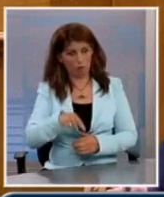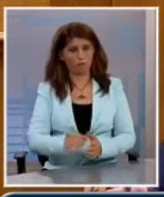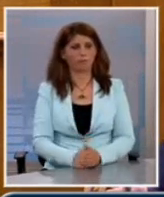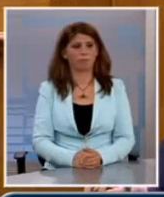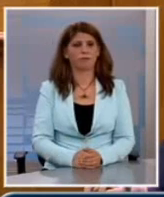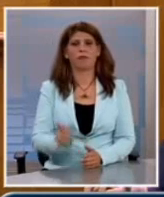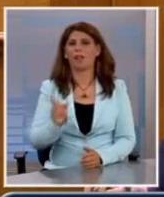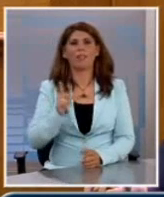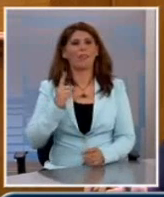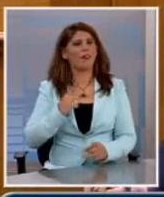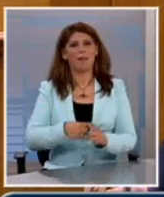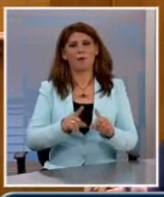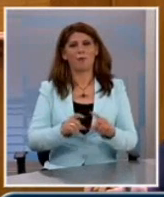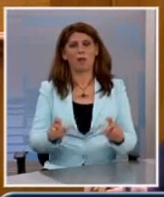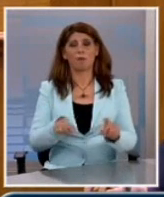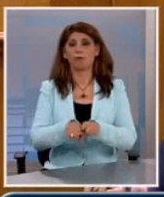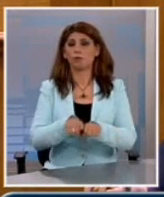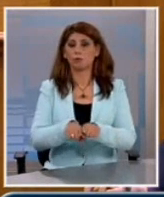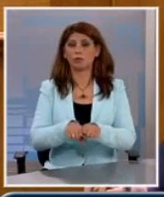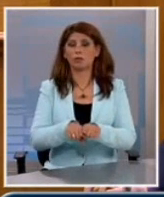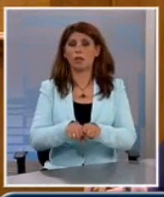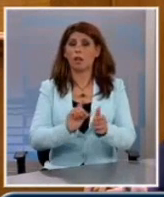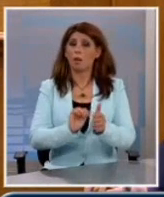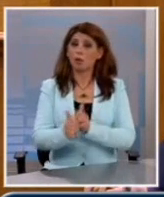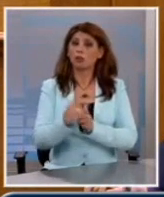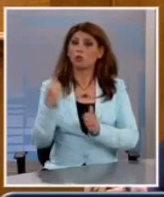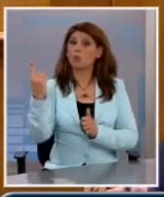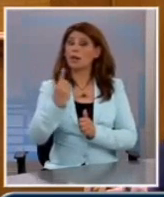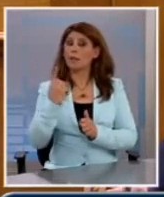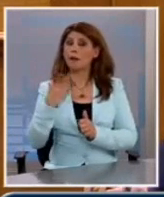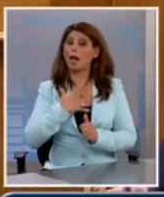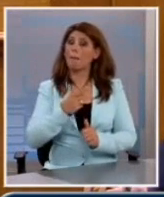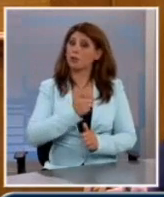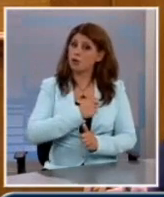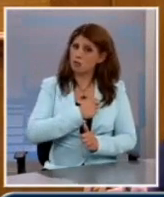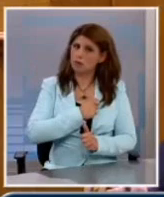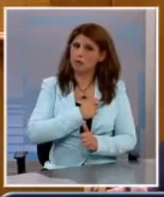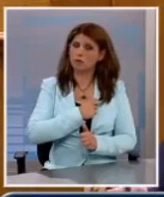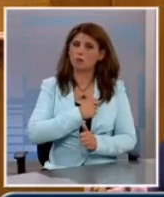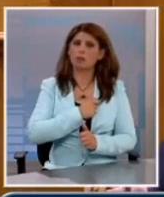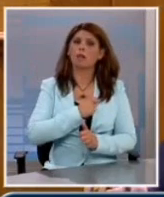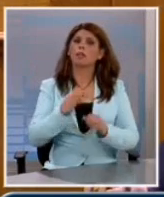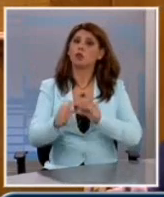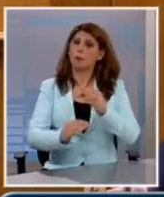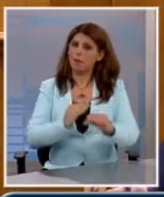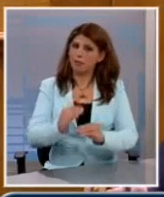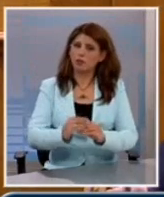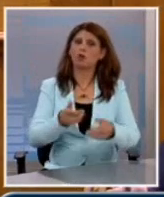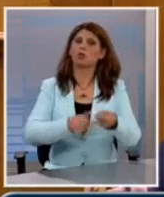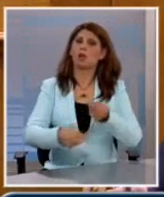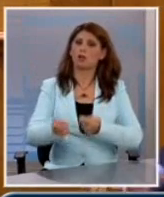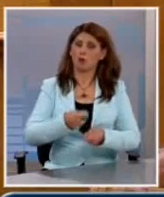δεν είναι απλό πράγμα. Είναι συνάρτηση της αποκατάστασης του κλίματος εμπιστοσύνης των επενδυτών, των